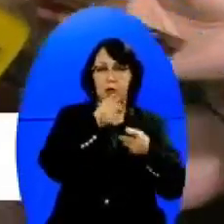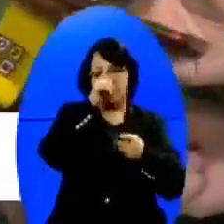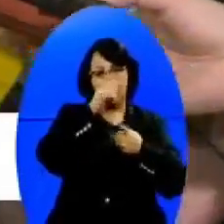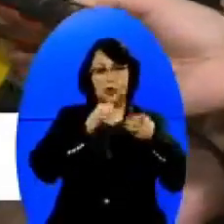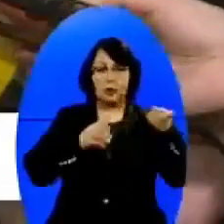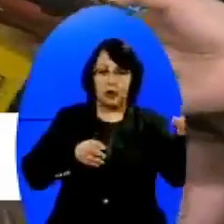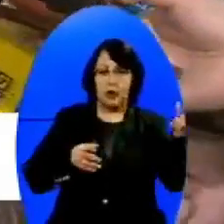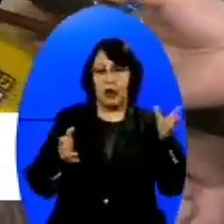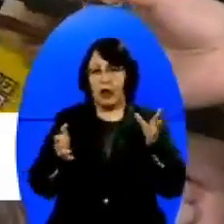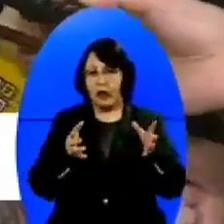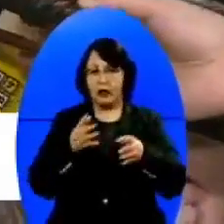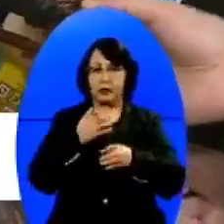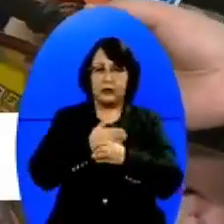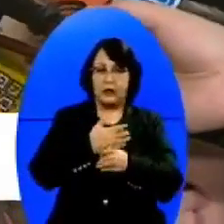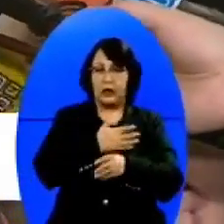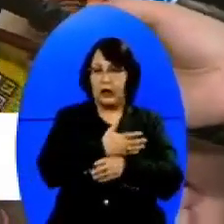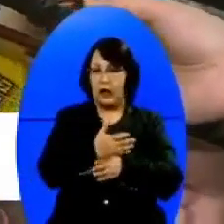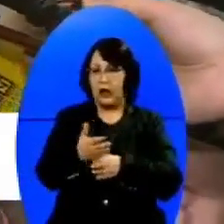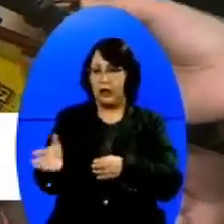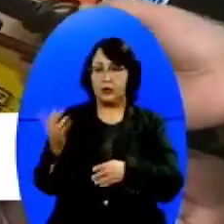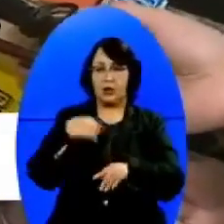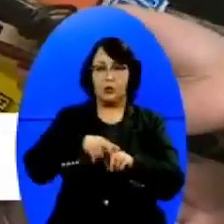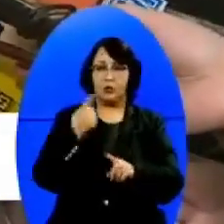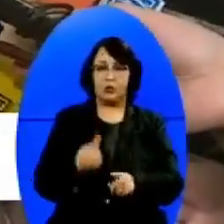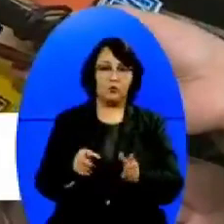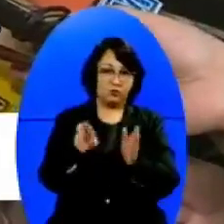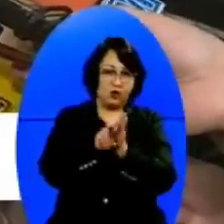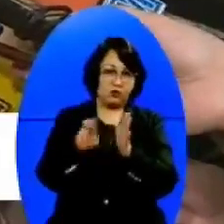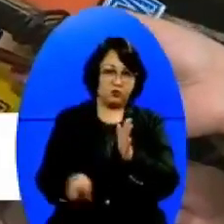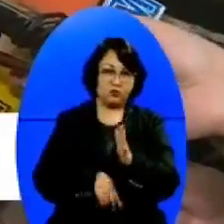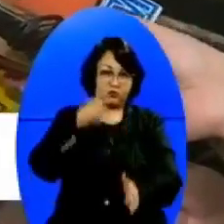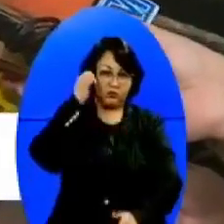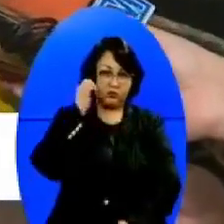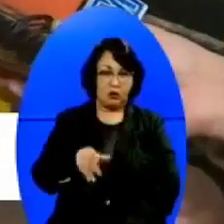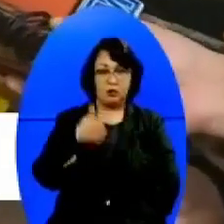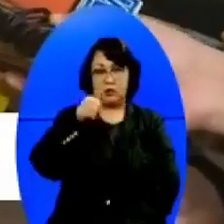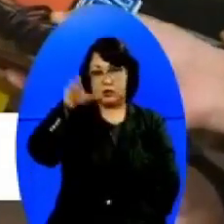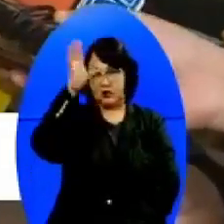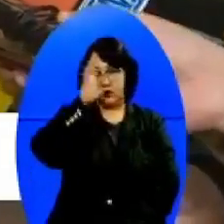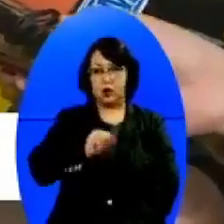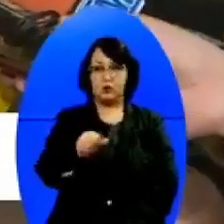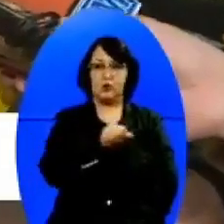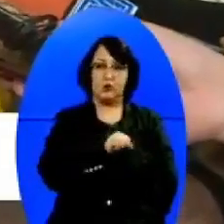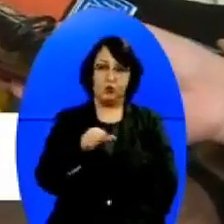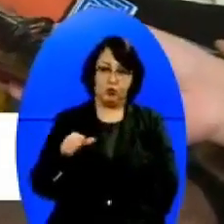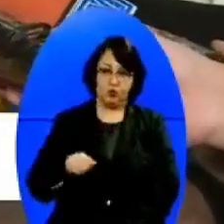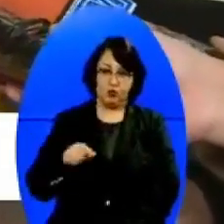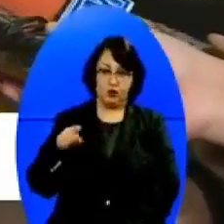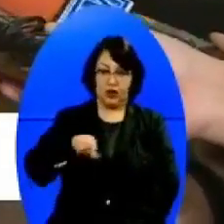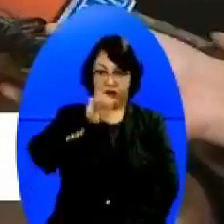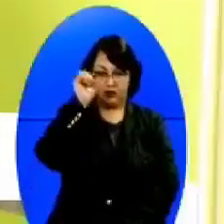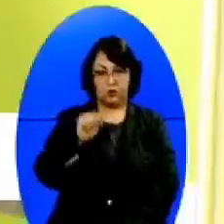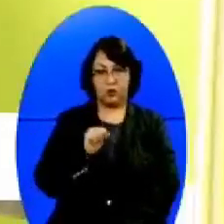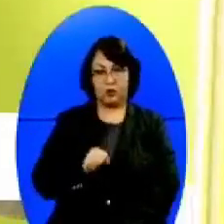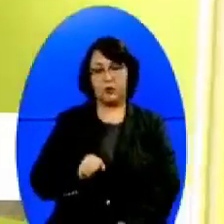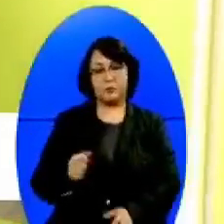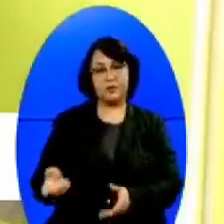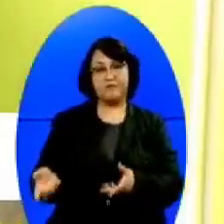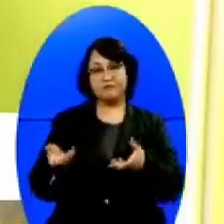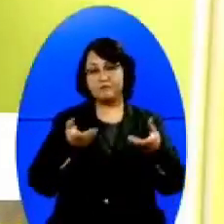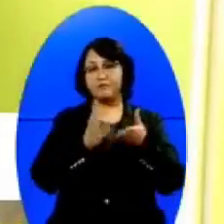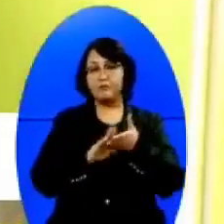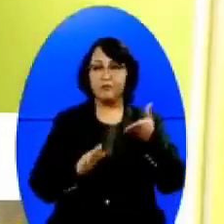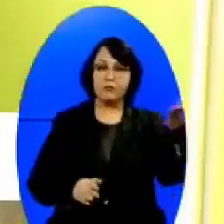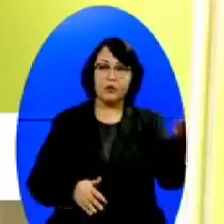цаг алдаж энийг дахиад цаашаа хүлээх юм боломж байхгүй гэж харж байгаа. Тийм учраас ерөнхий сайдад одоо өөрийн биеэр бас энэ асуудлуудаа танилцуулна.